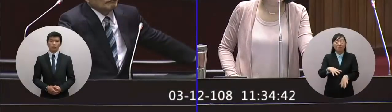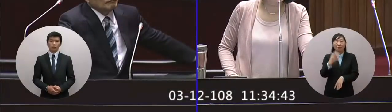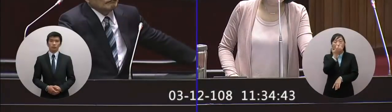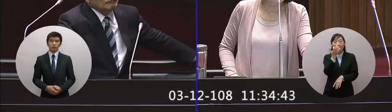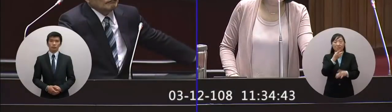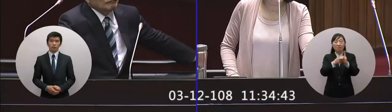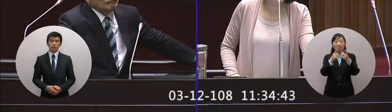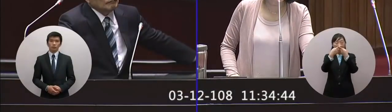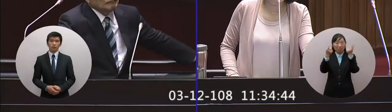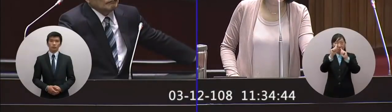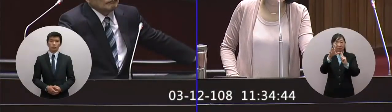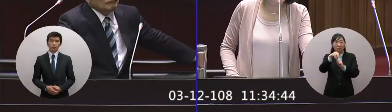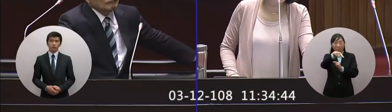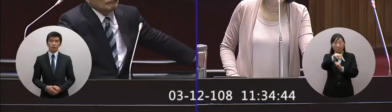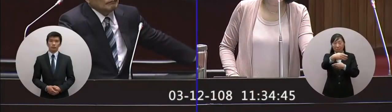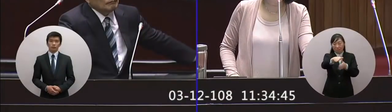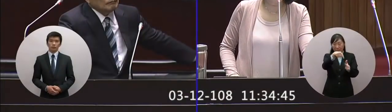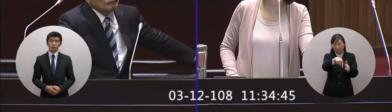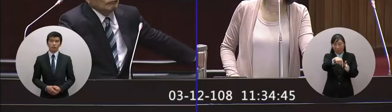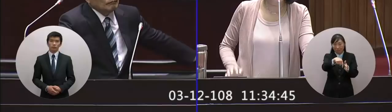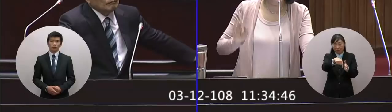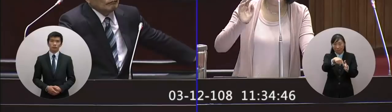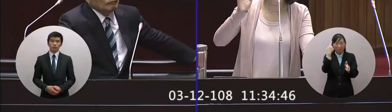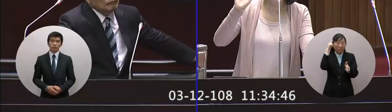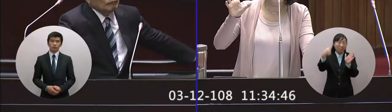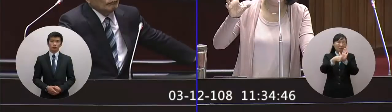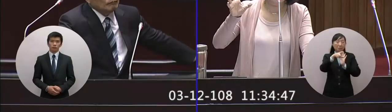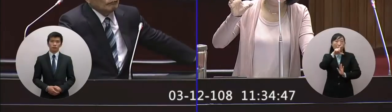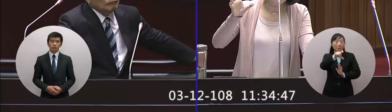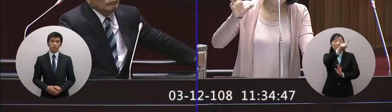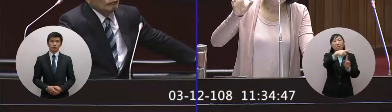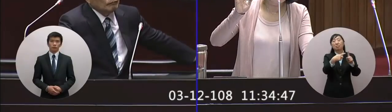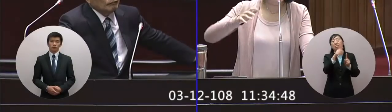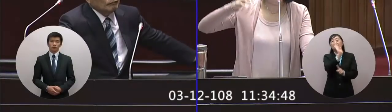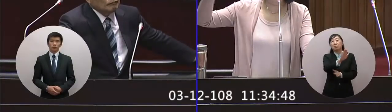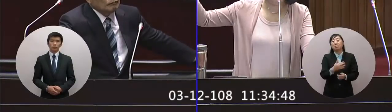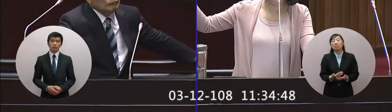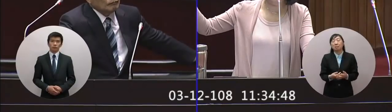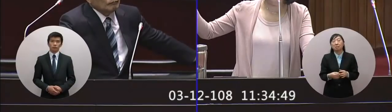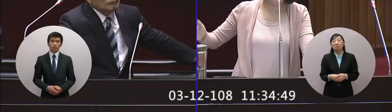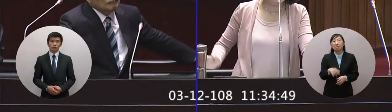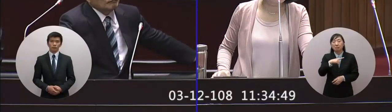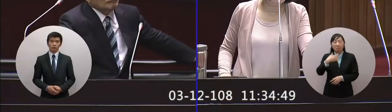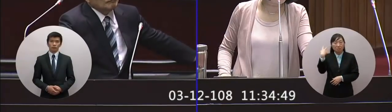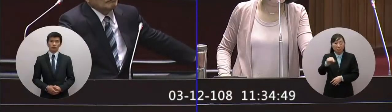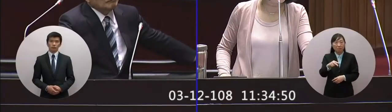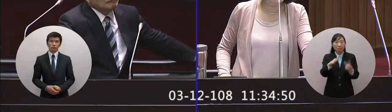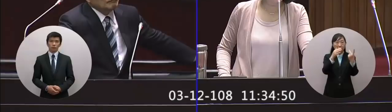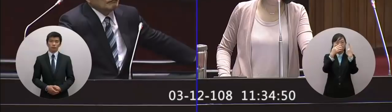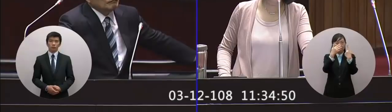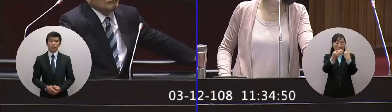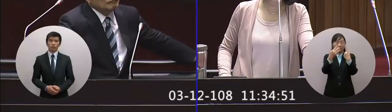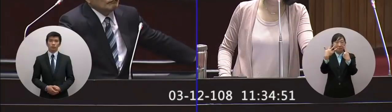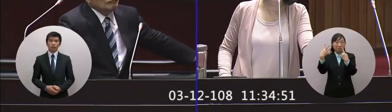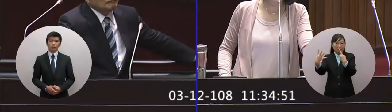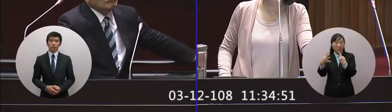宿舍就把它纪念称为祖伯克宿舍。我们看更早之前，在